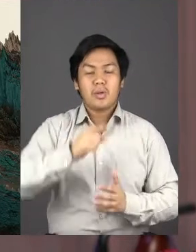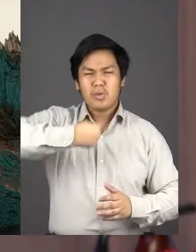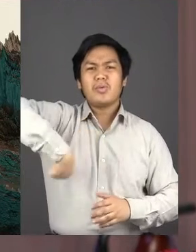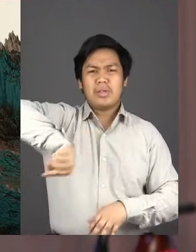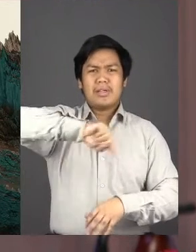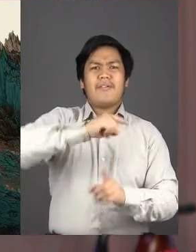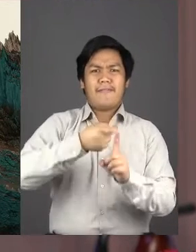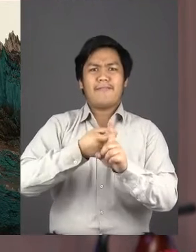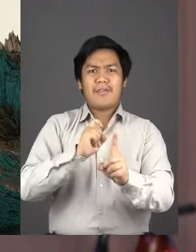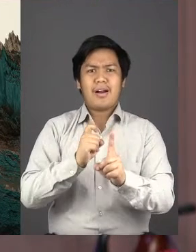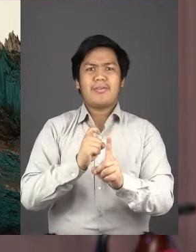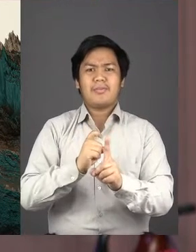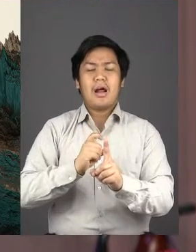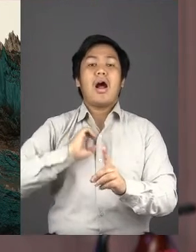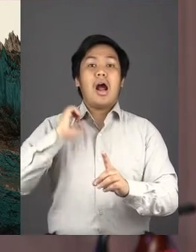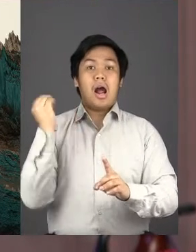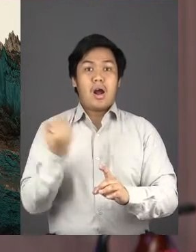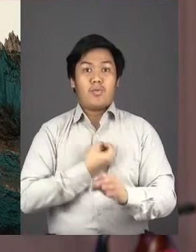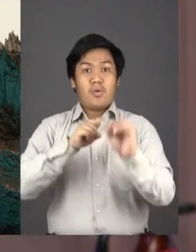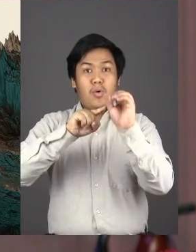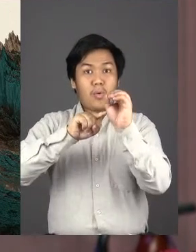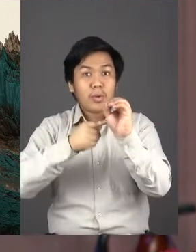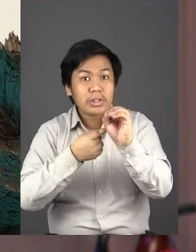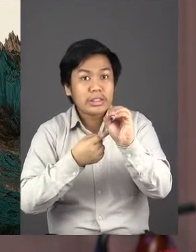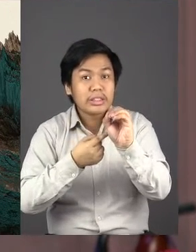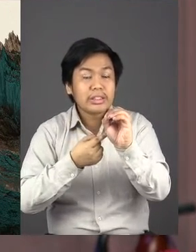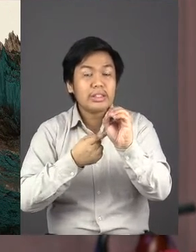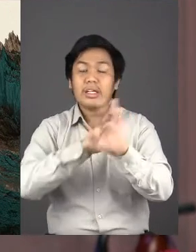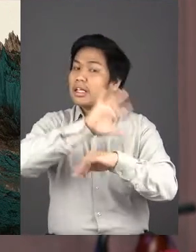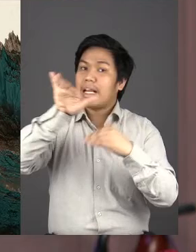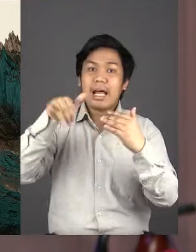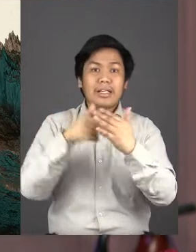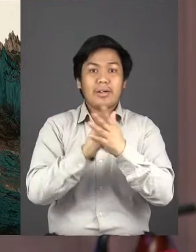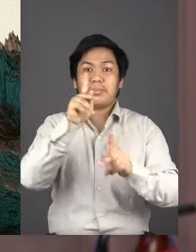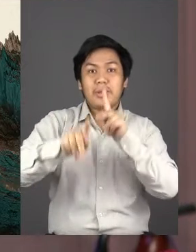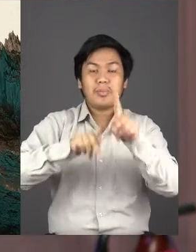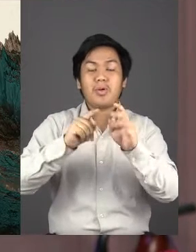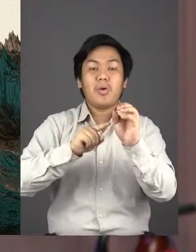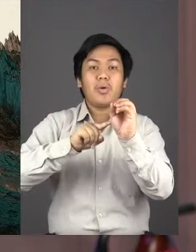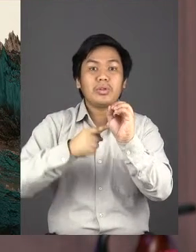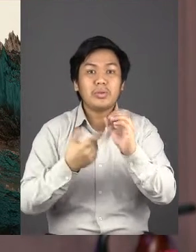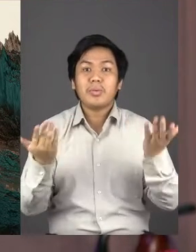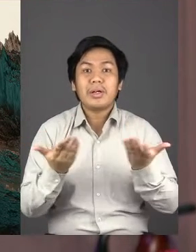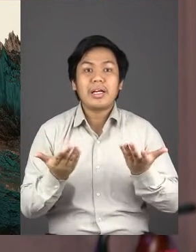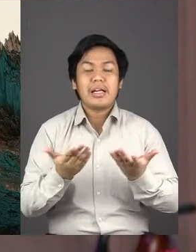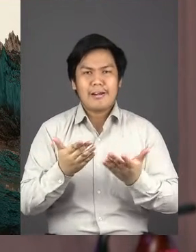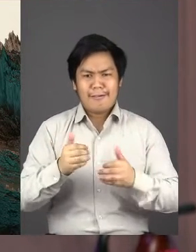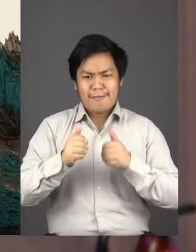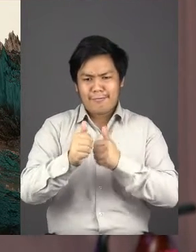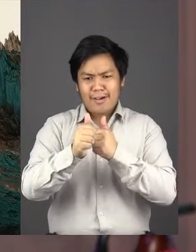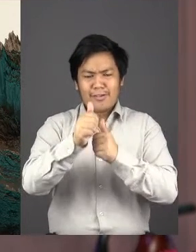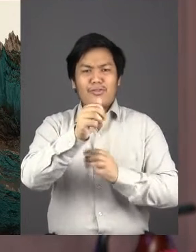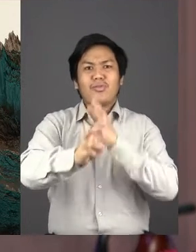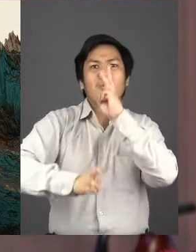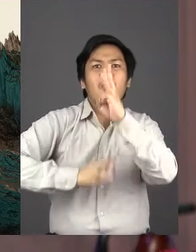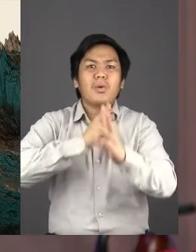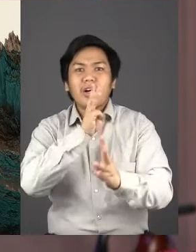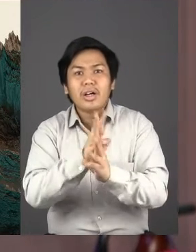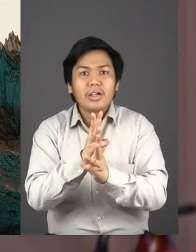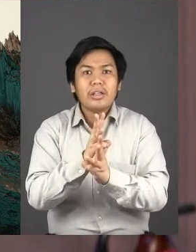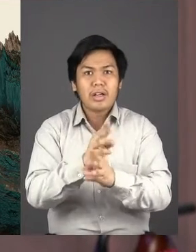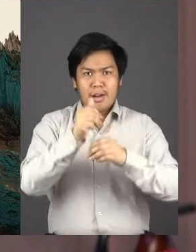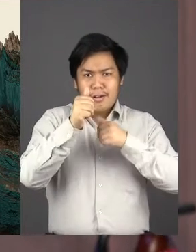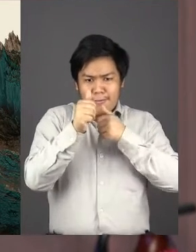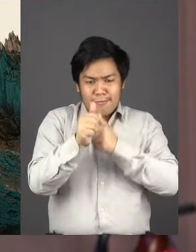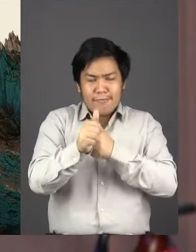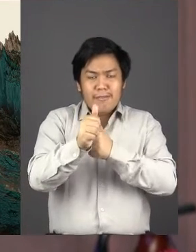lahat. Dito po nag-uumpisa ang lahat ng tao sa mundo. Following the course of this world,